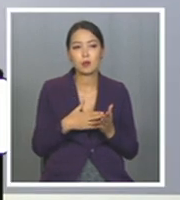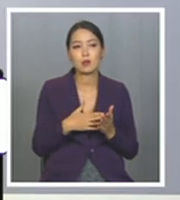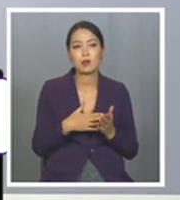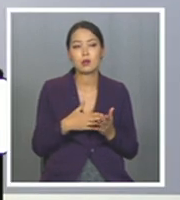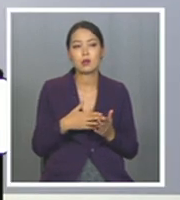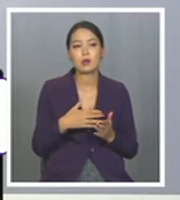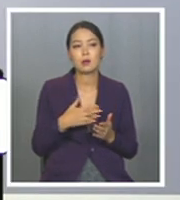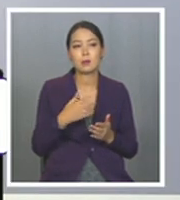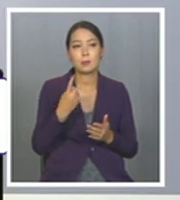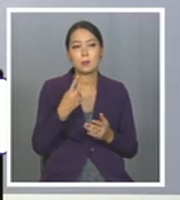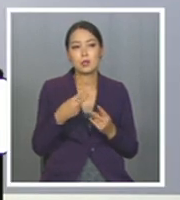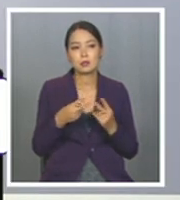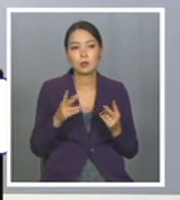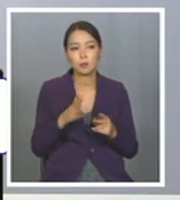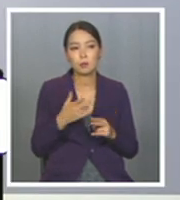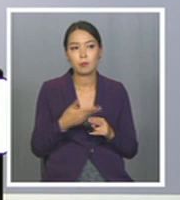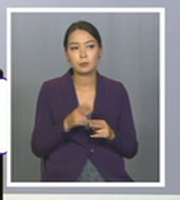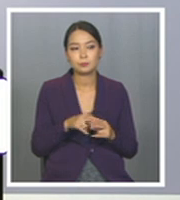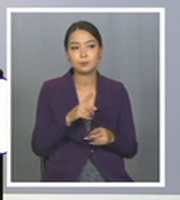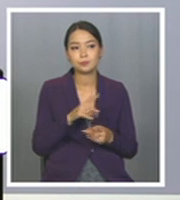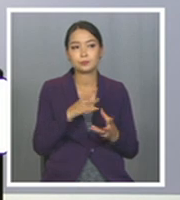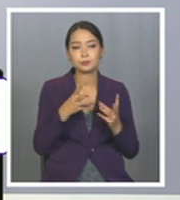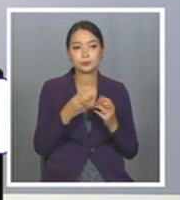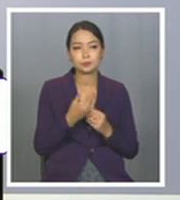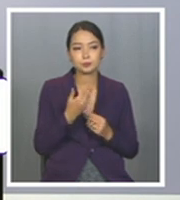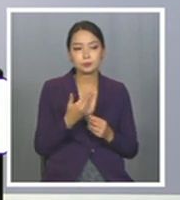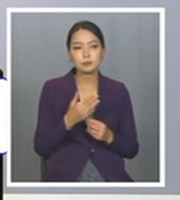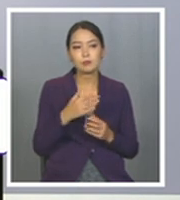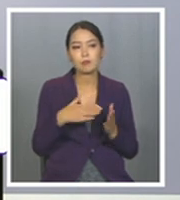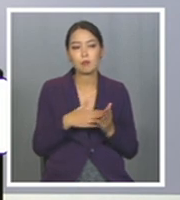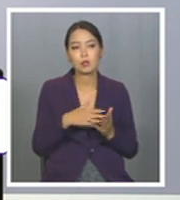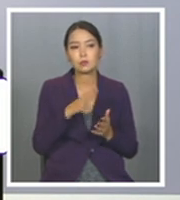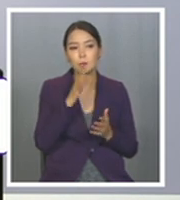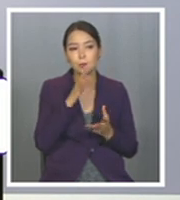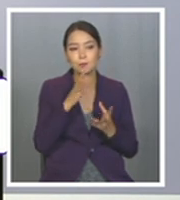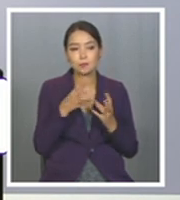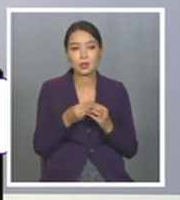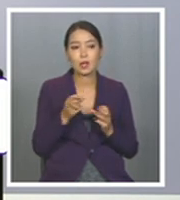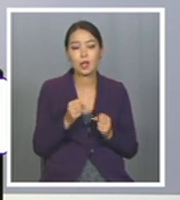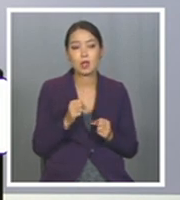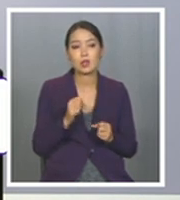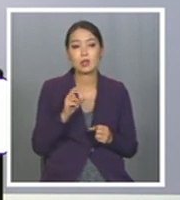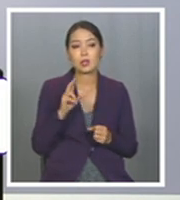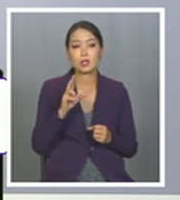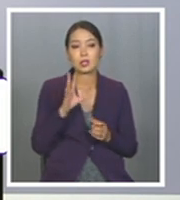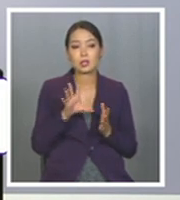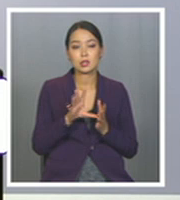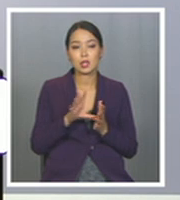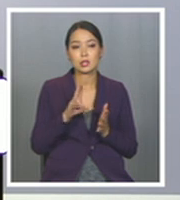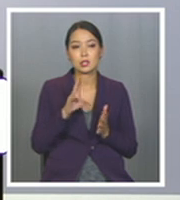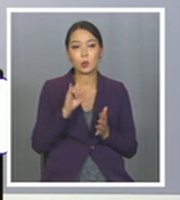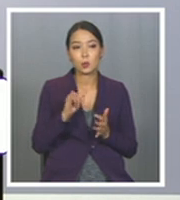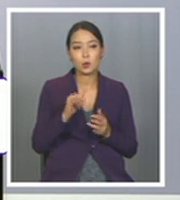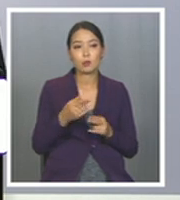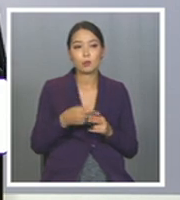Яғни бізде тоқ күшінің максимум мәніне тең болып тұр. Ал енді кернеудің графигіне келетін болсақ, жаңа біз айттық, кернеу бізде